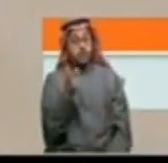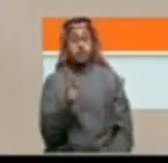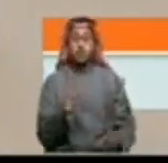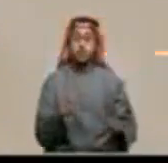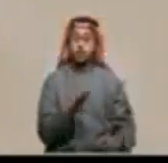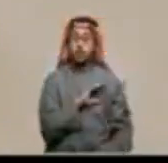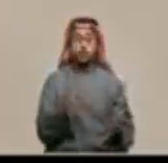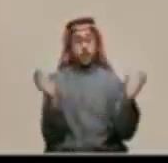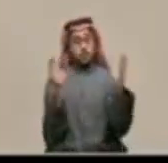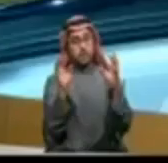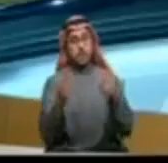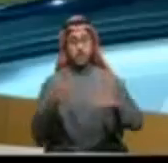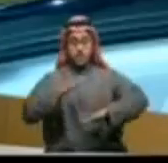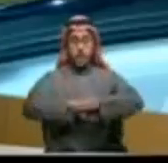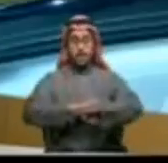لضمها إليها.